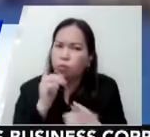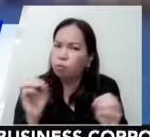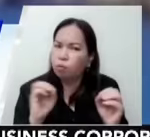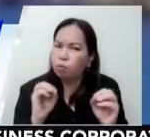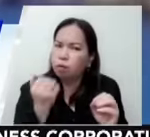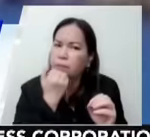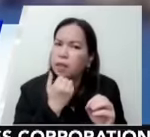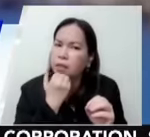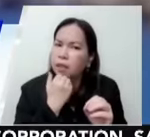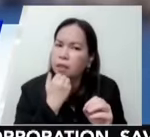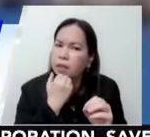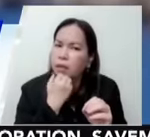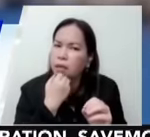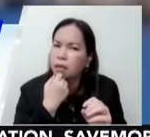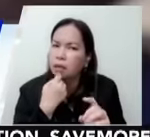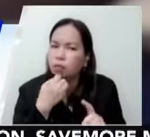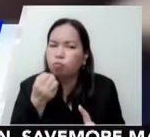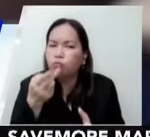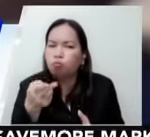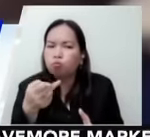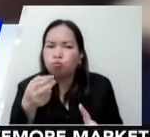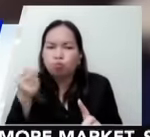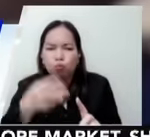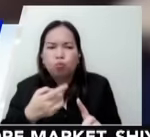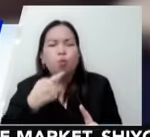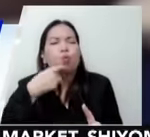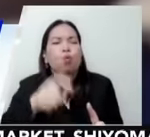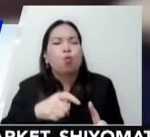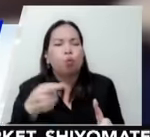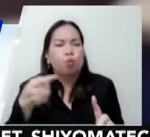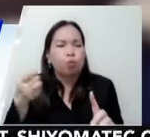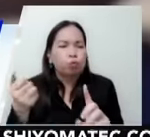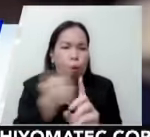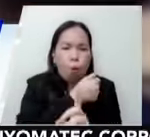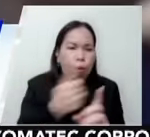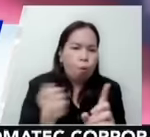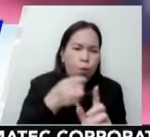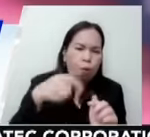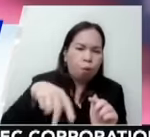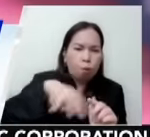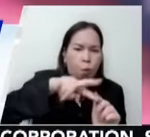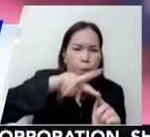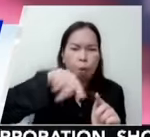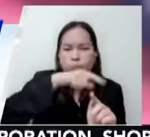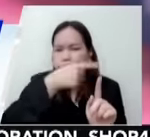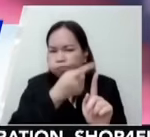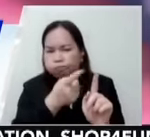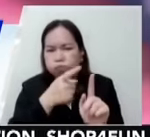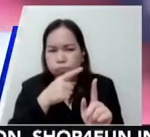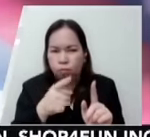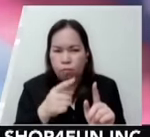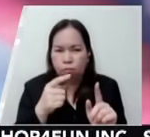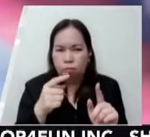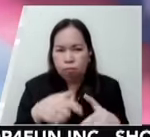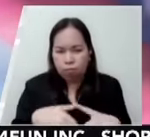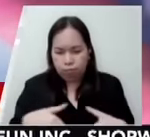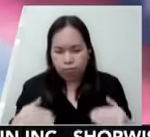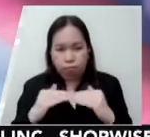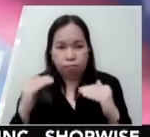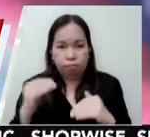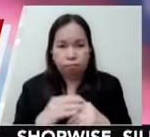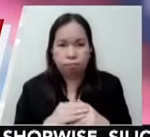na sinadya at iniutos na bugbugin ang nasabing yellow belter. Actually, pag titignan nyo mabuti yung